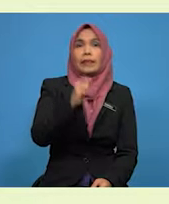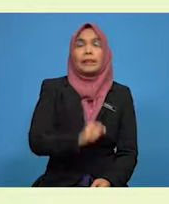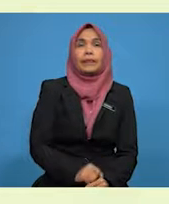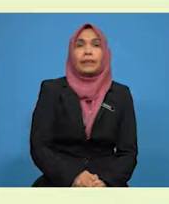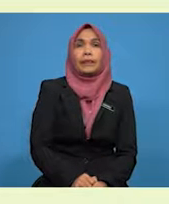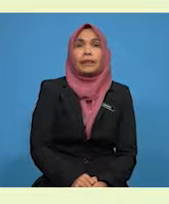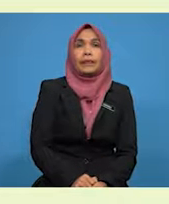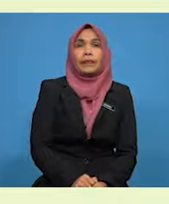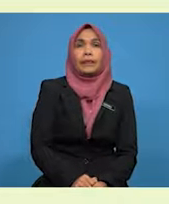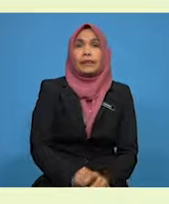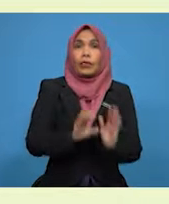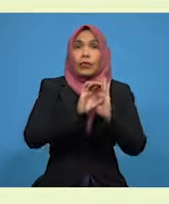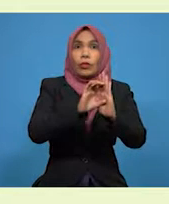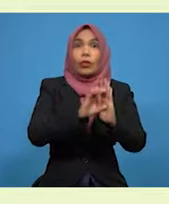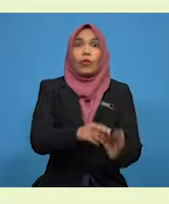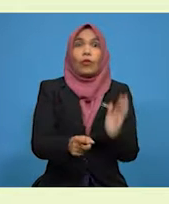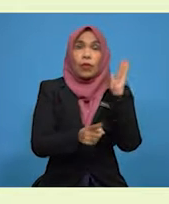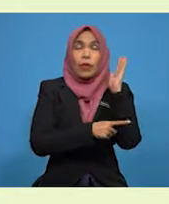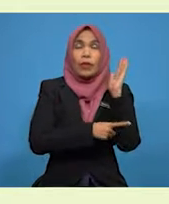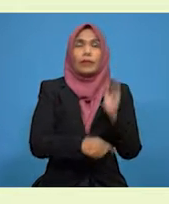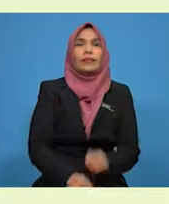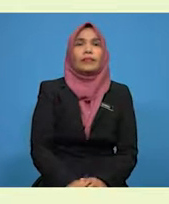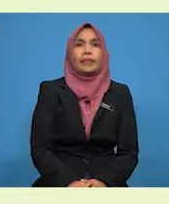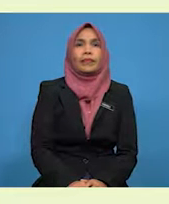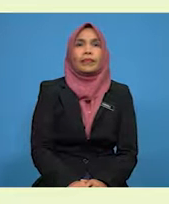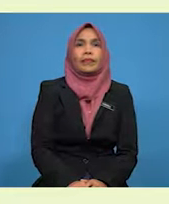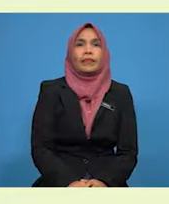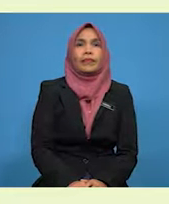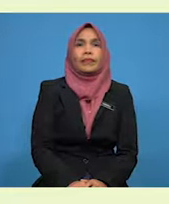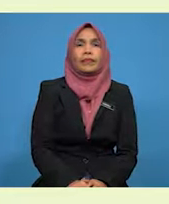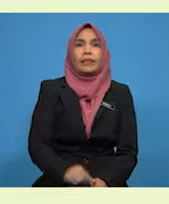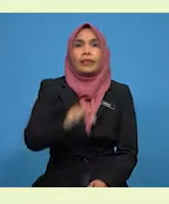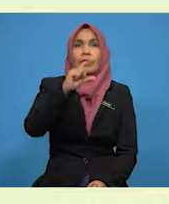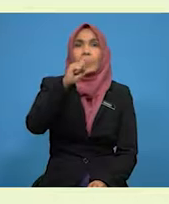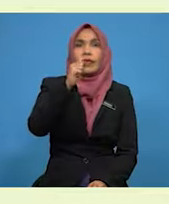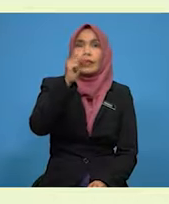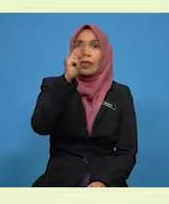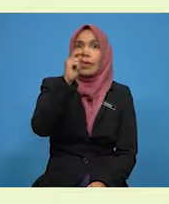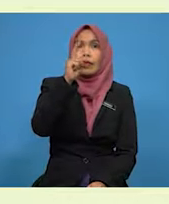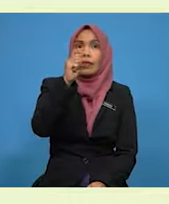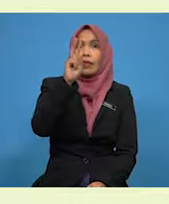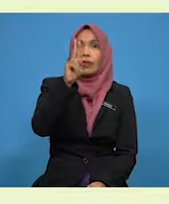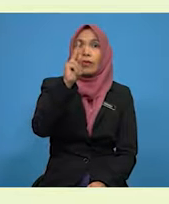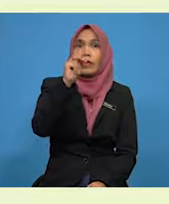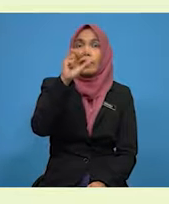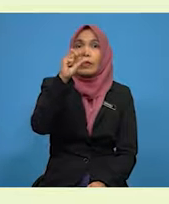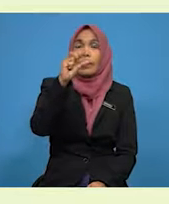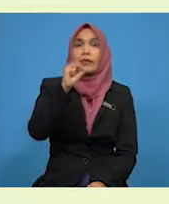Contoh hukuman, penggantungan kerja tanpa gaji, menarik semula faedah-faedah